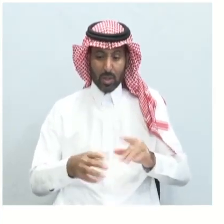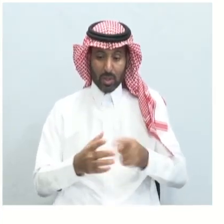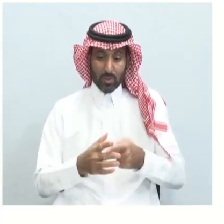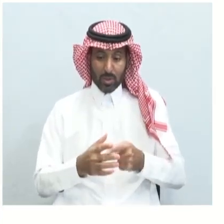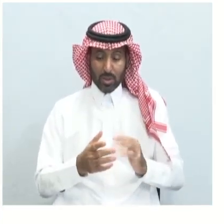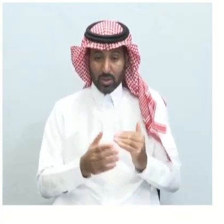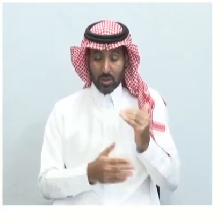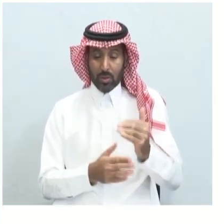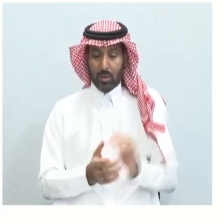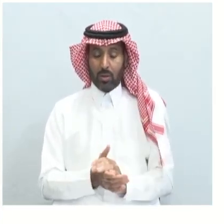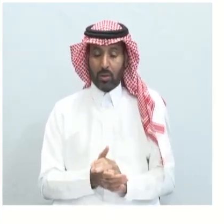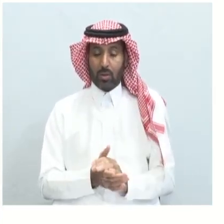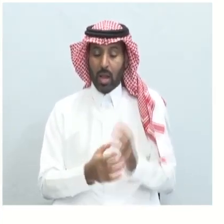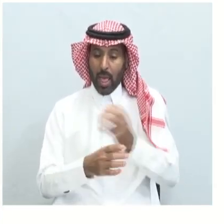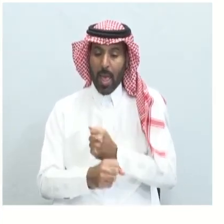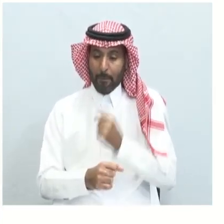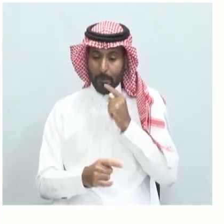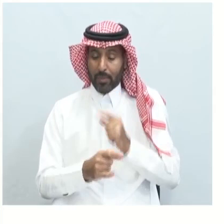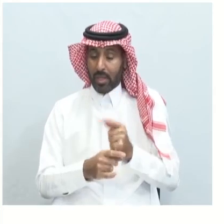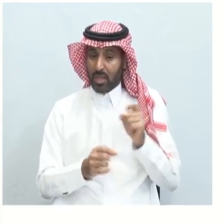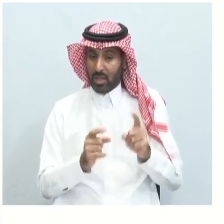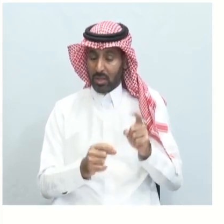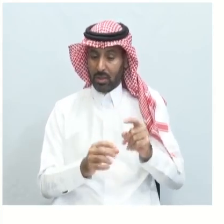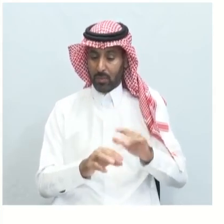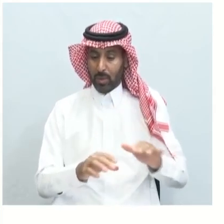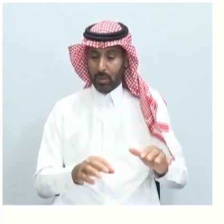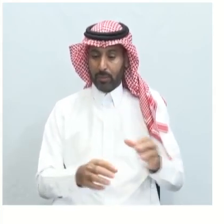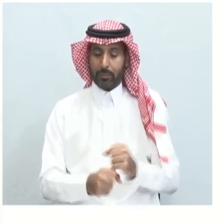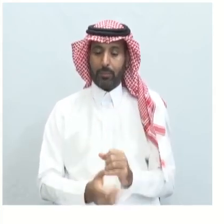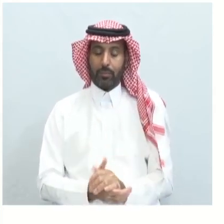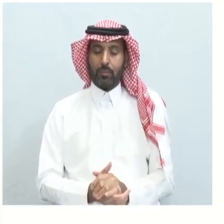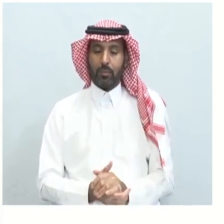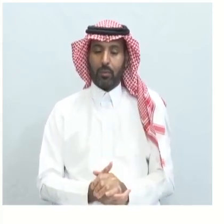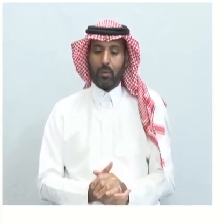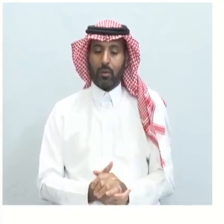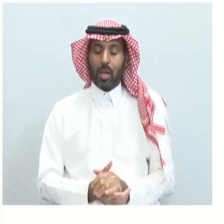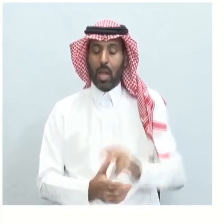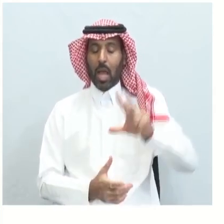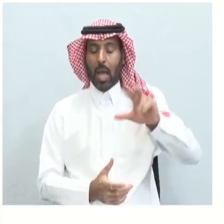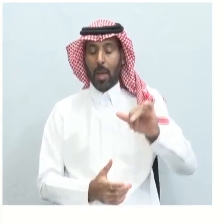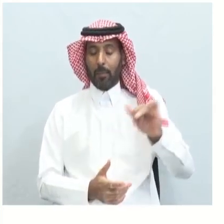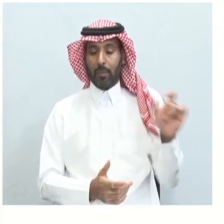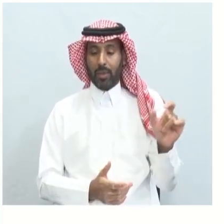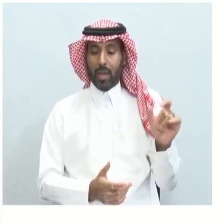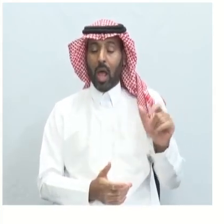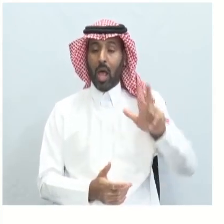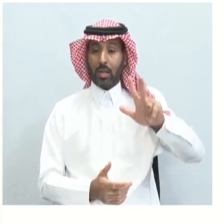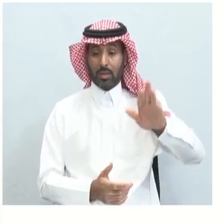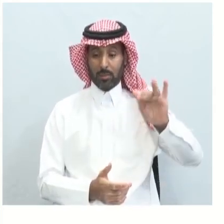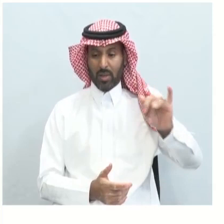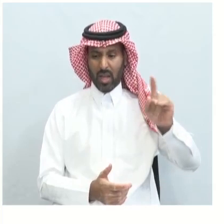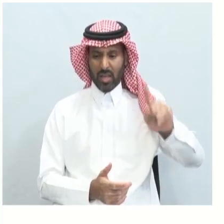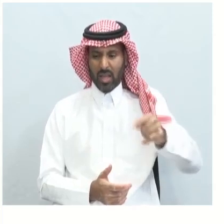استخدام انظمه الامن السبراني هذه الانظمه ضروريه لحمايه البيانات والانظمه